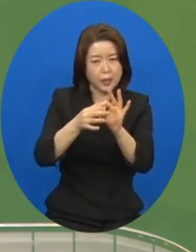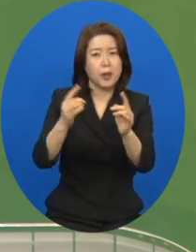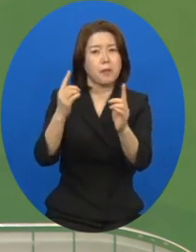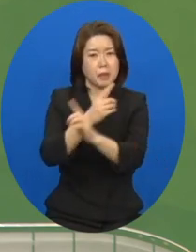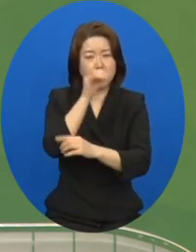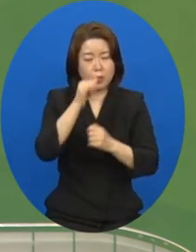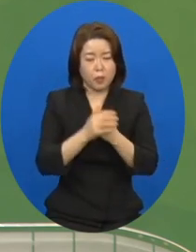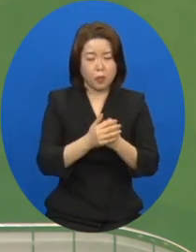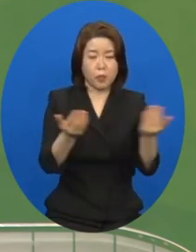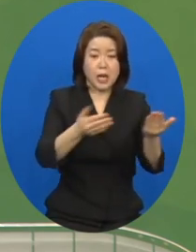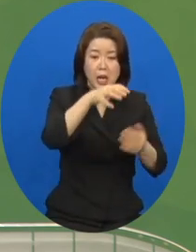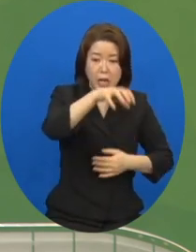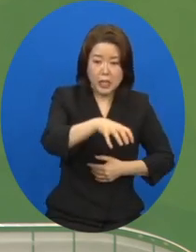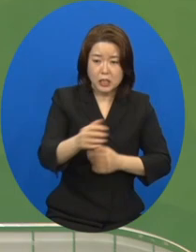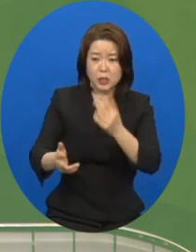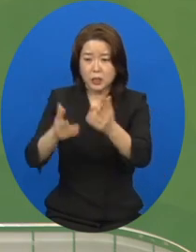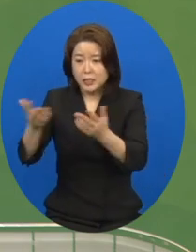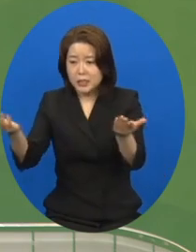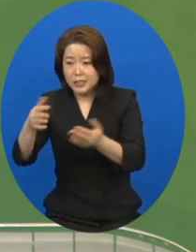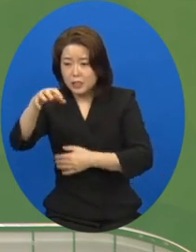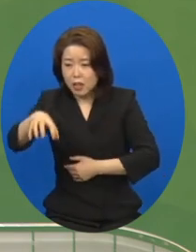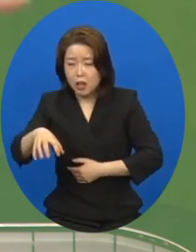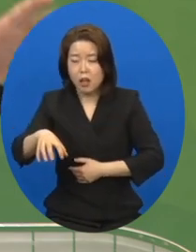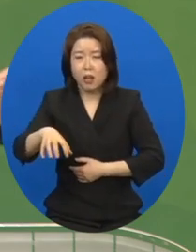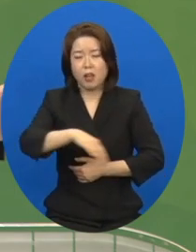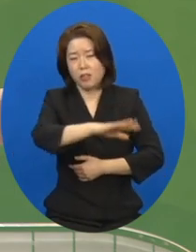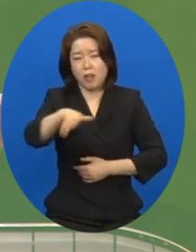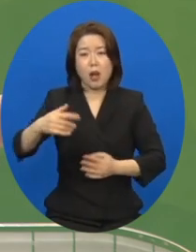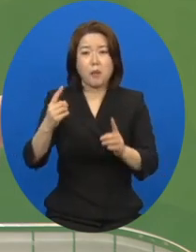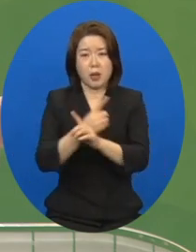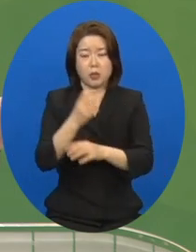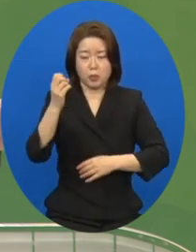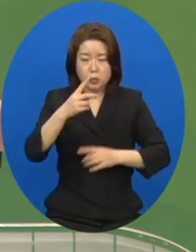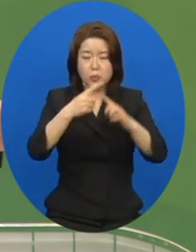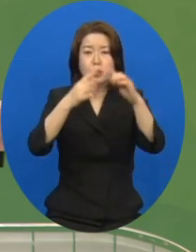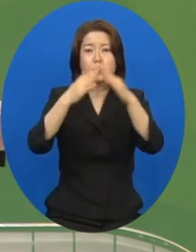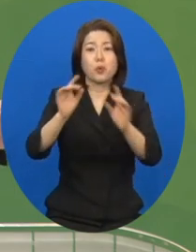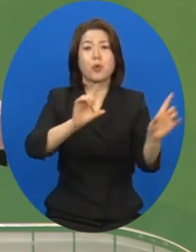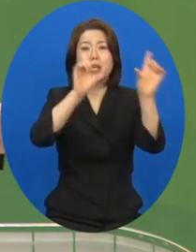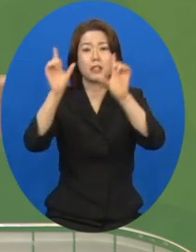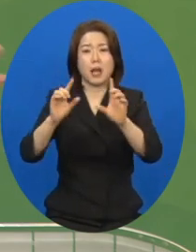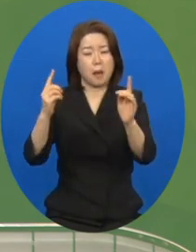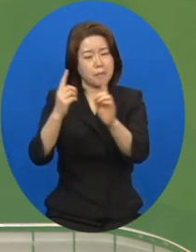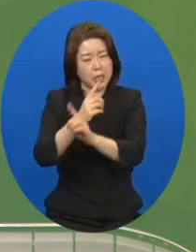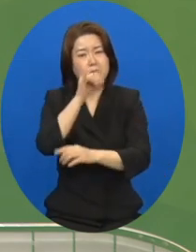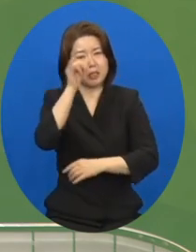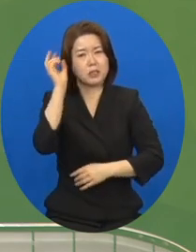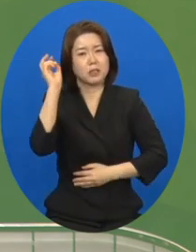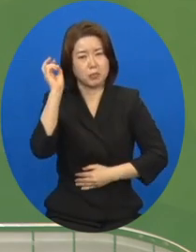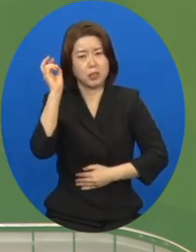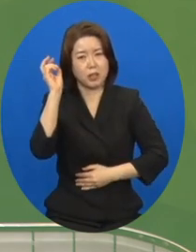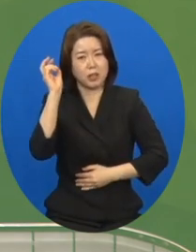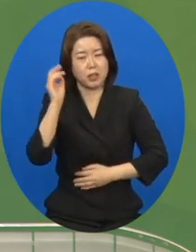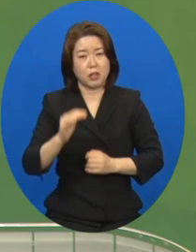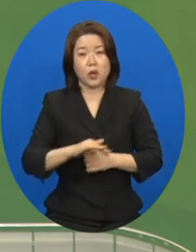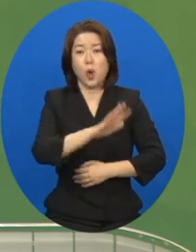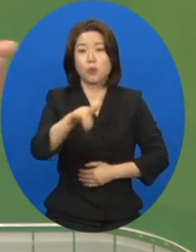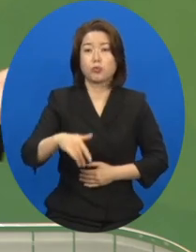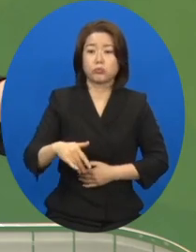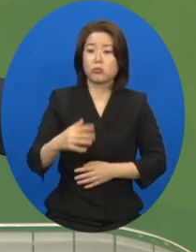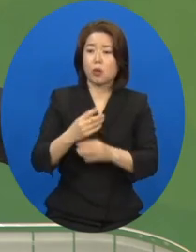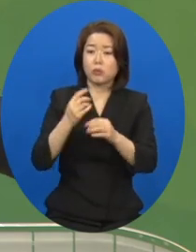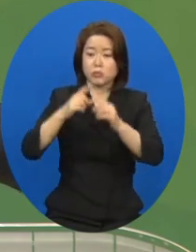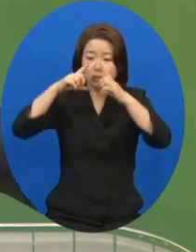우리의 일터와 직장에도 변화가 올 거고 교회 생활에도 변화가 올 것이다. 우리가 언제 이렇게 마스크 쓰고 거리